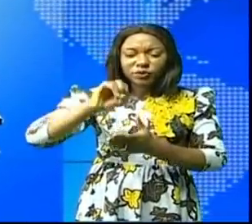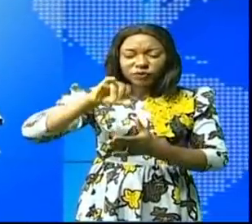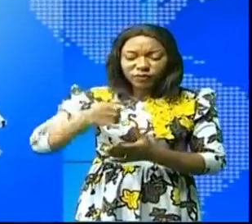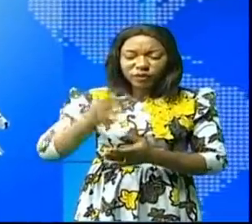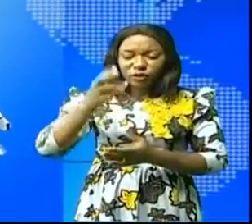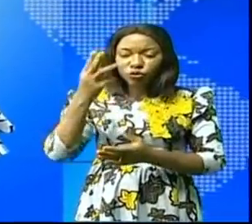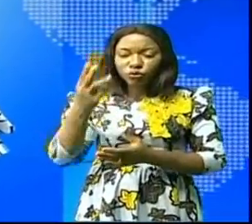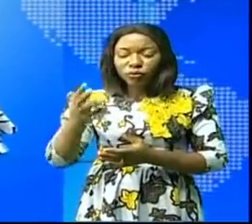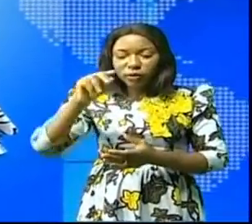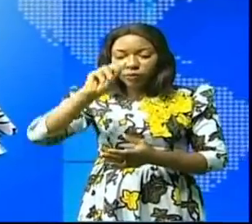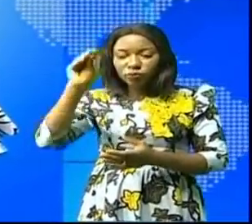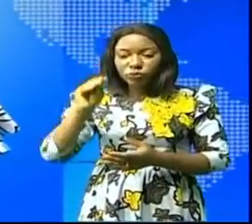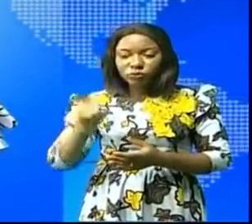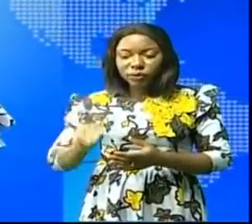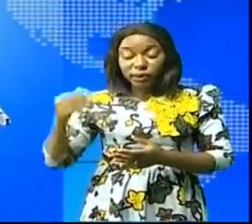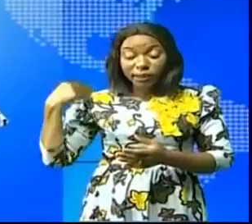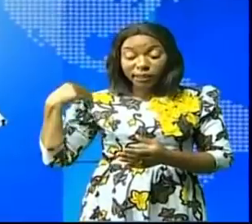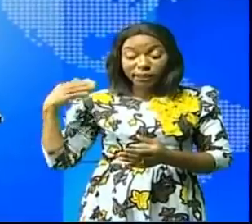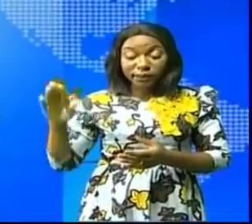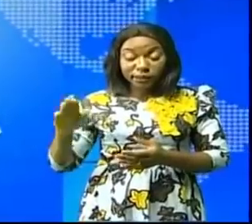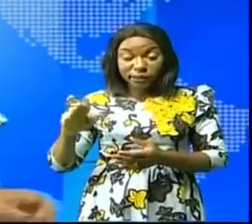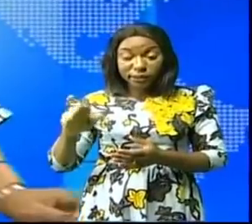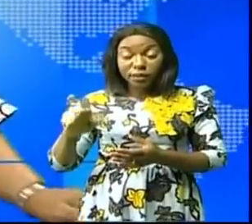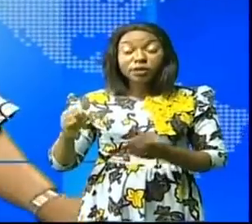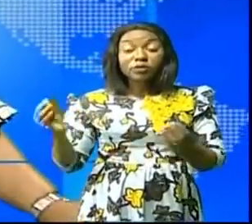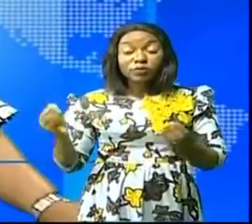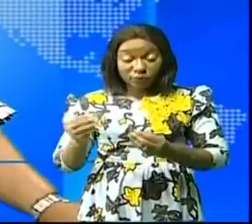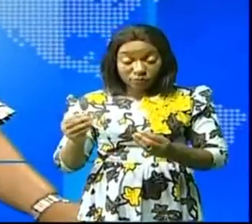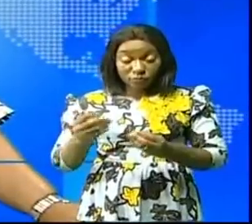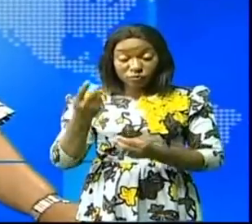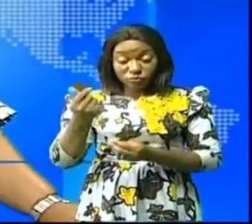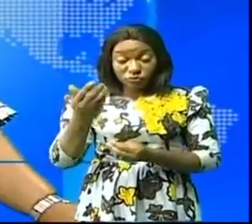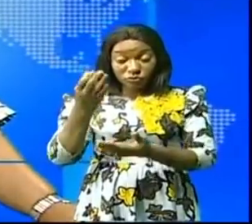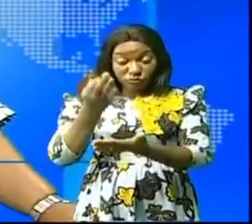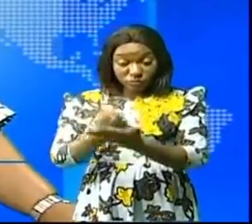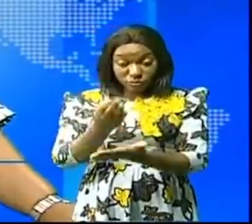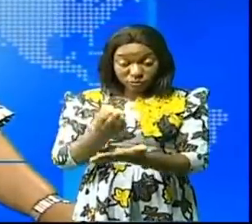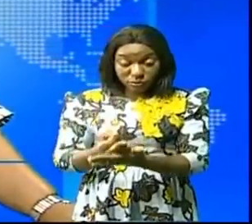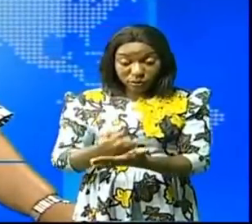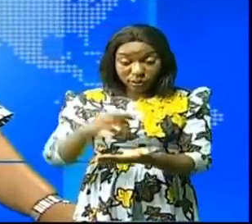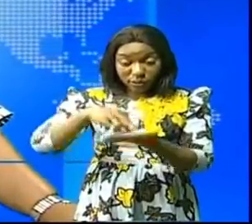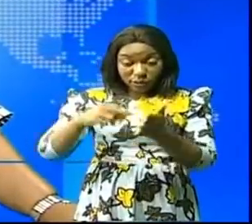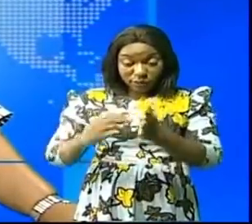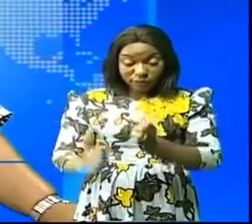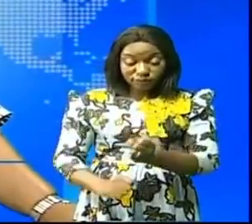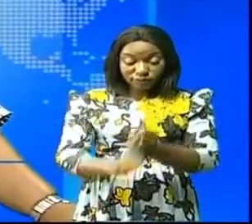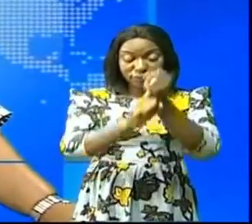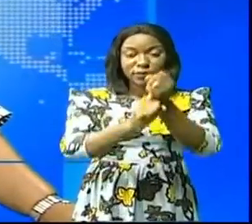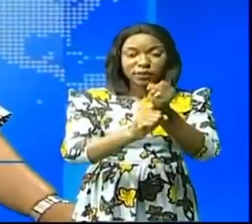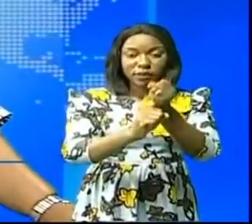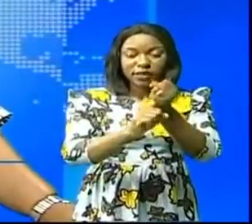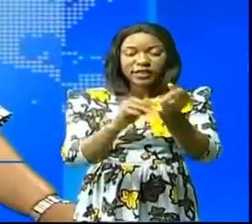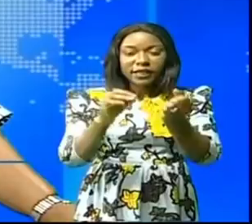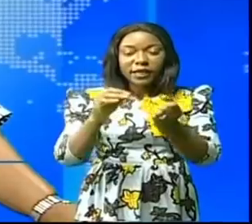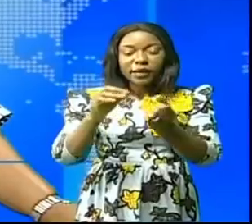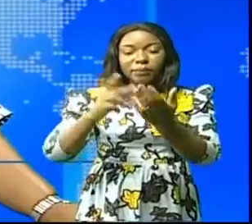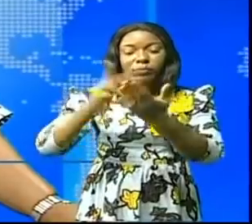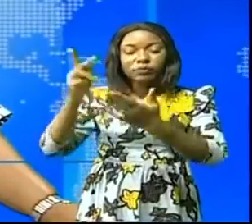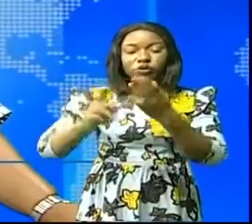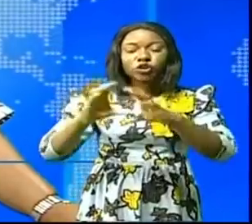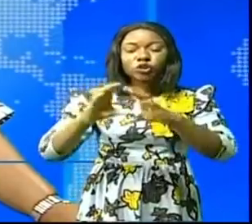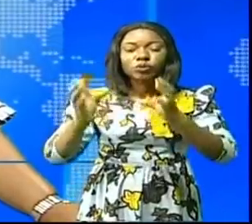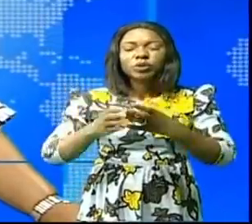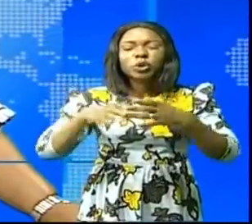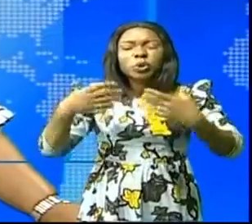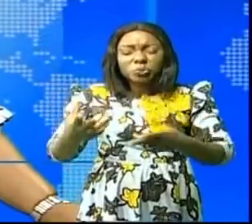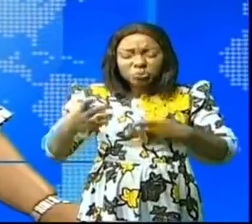0,3% de leur chiffre d'affaires à l'État. Eh bien, ce montant perçu doit financer les projets communautaires du secteur minier. Comment